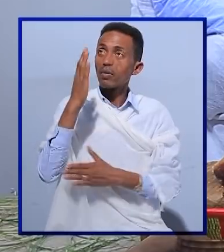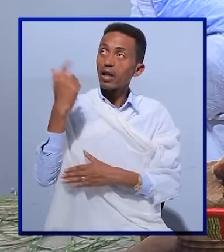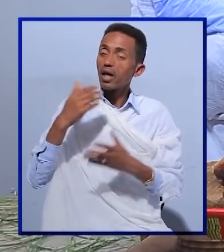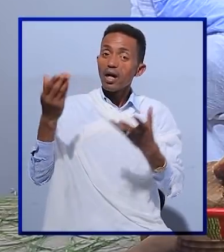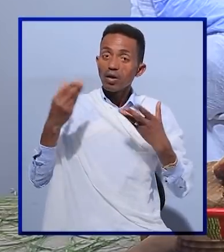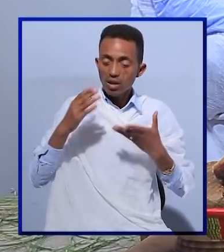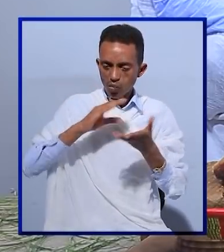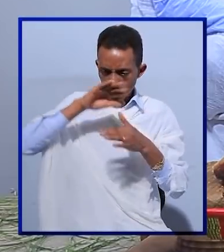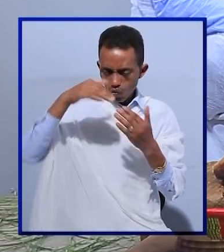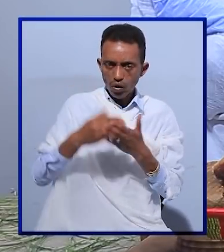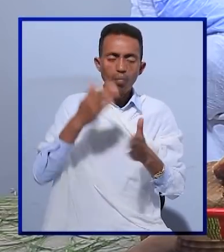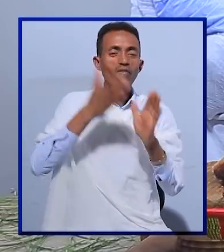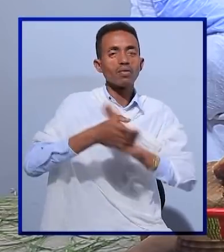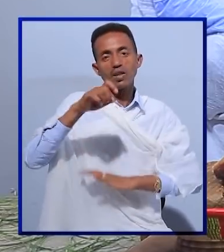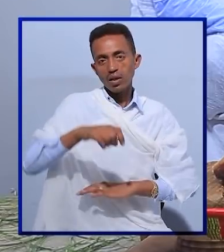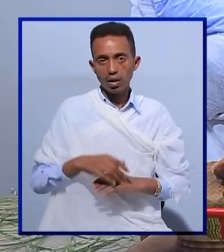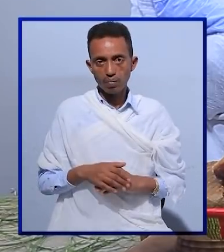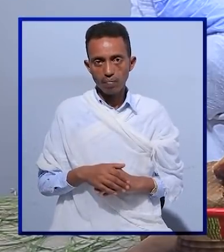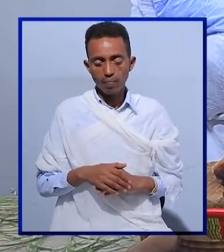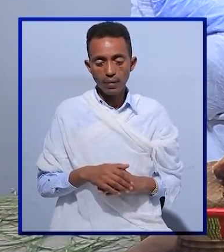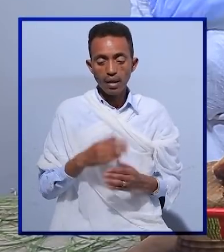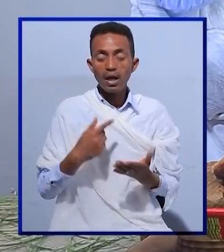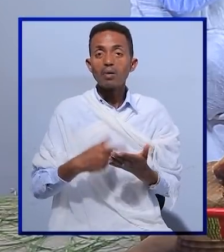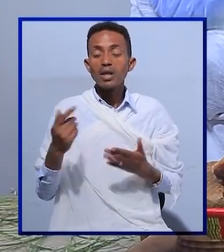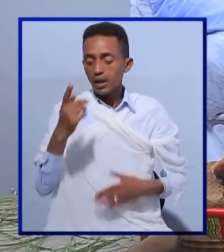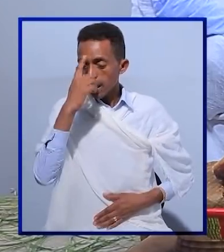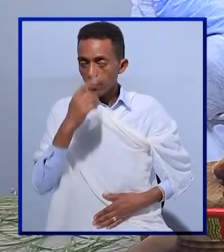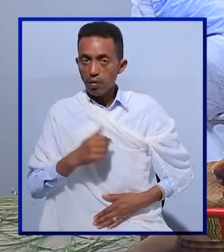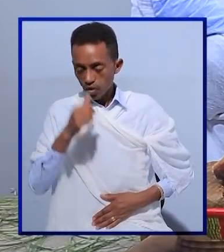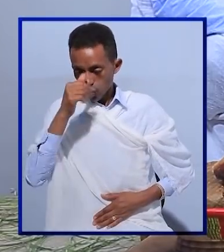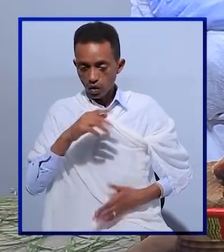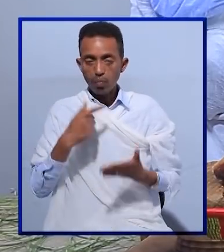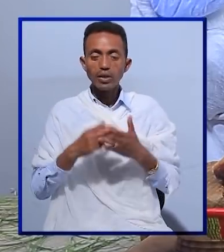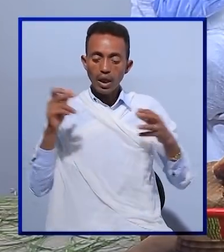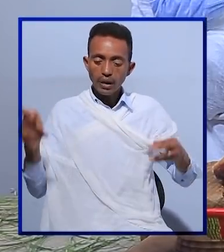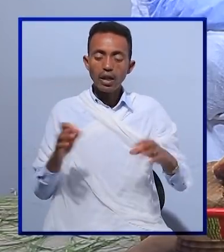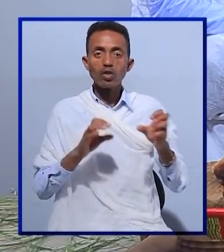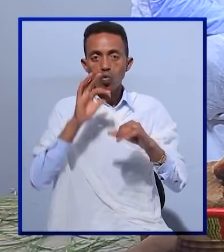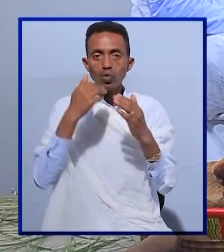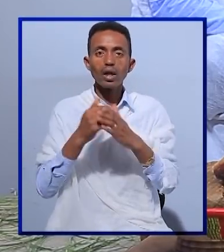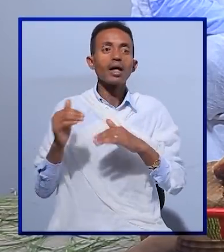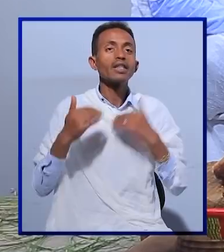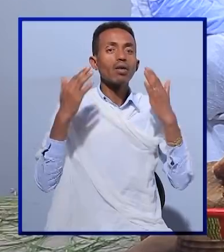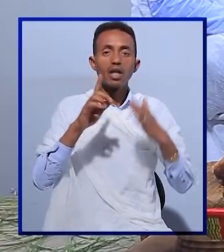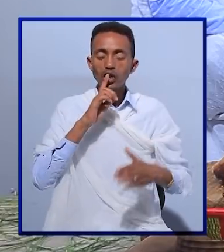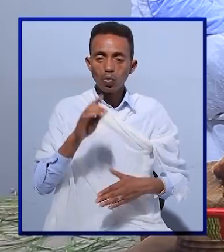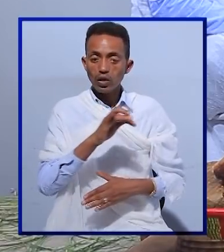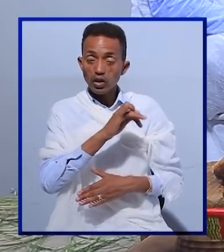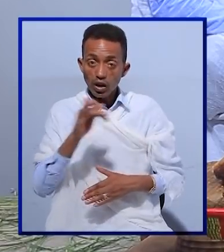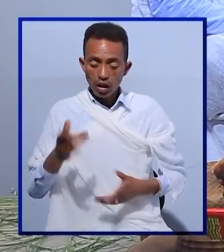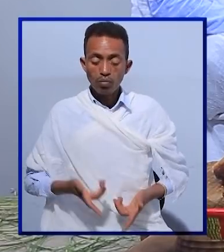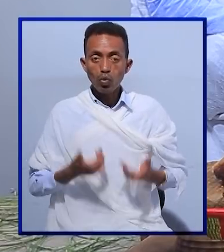ወልደ እግዚአብሔር ያስተማራቸውን ትምህርቶች ሁሉ መፈጸም ያስፈልጋል። በዛች የሚያምኑ ነው፣ በዛች ድል የነሱ ሰማይታት ነው የሚኖሩባት